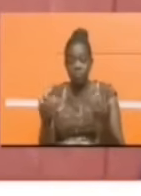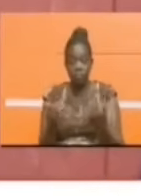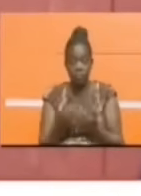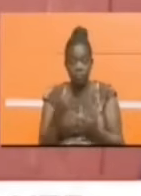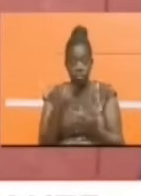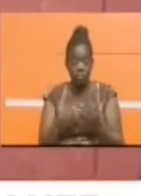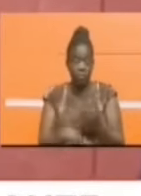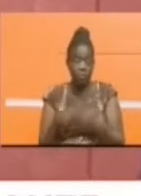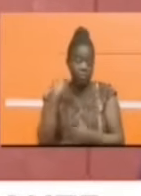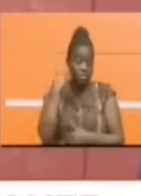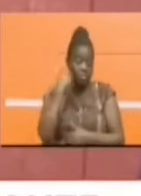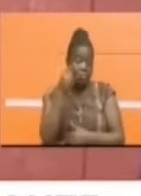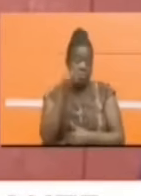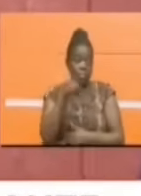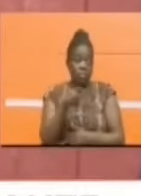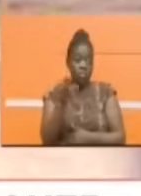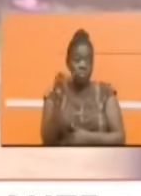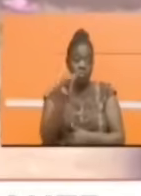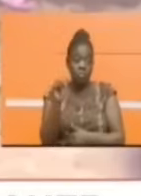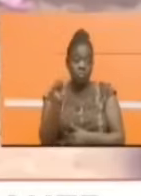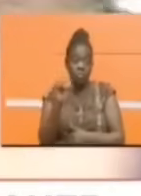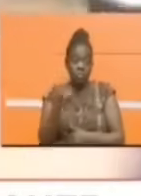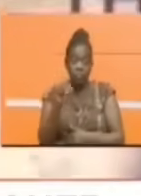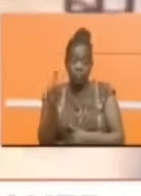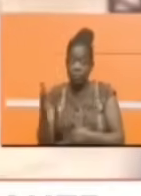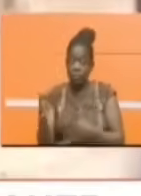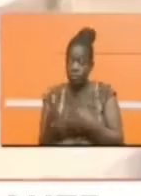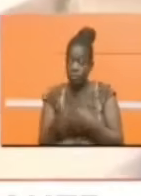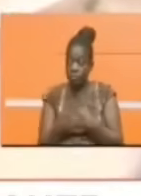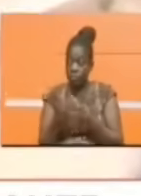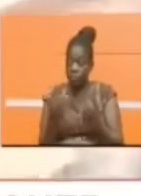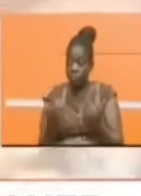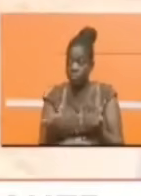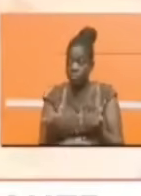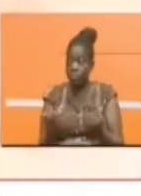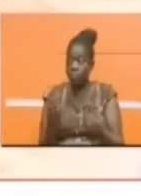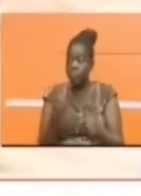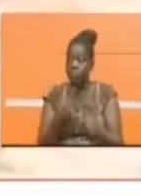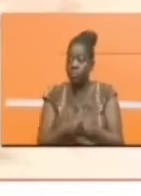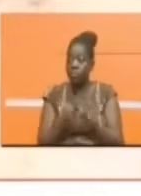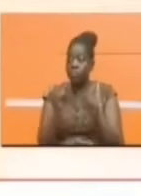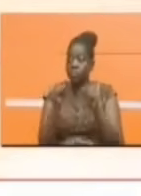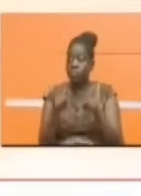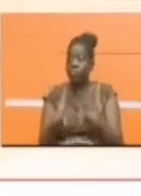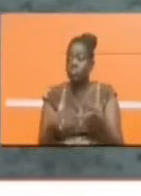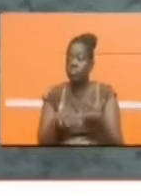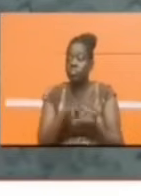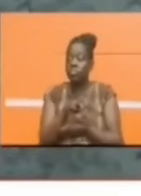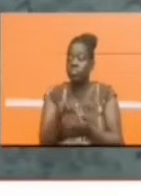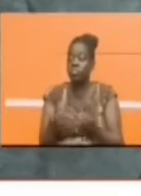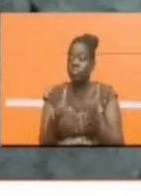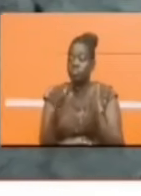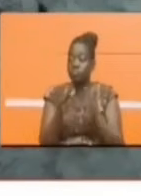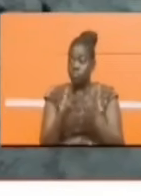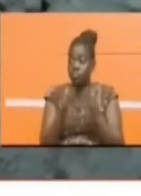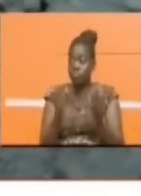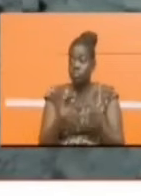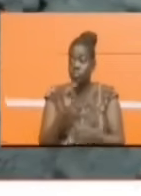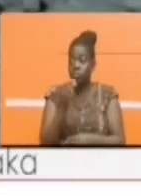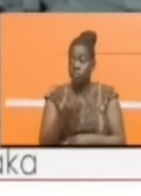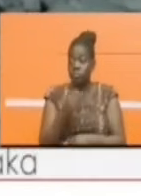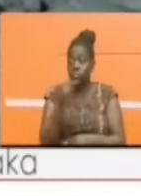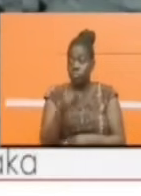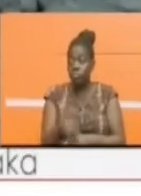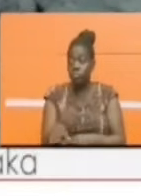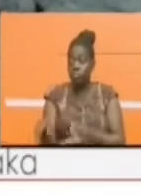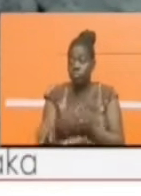yaaya Provensi Namato okusibira namwandu omukulu Evelyn Gwenjongo wabulu byabadde azokanira ennyumba omukyalo oyo agamba